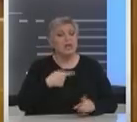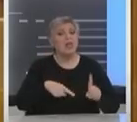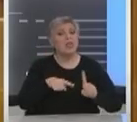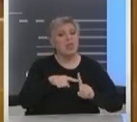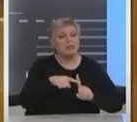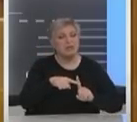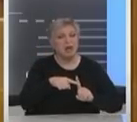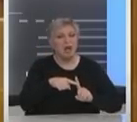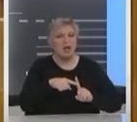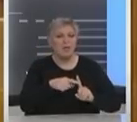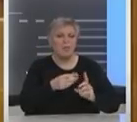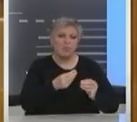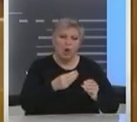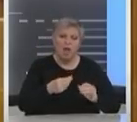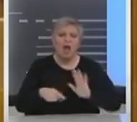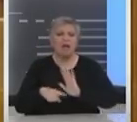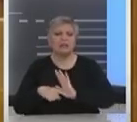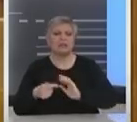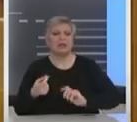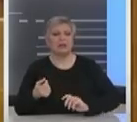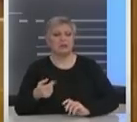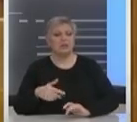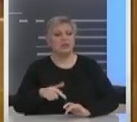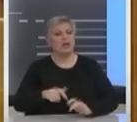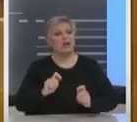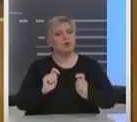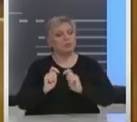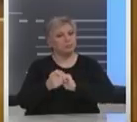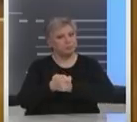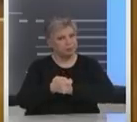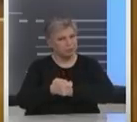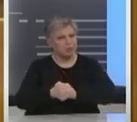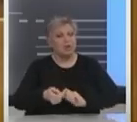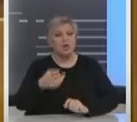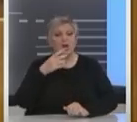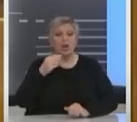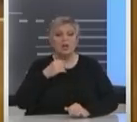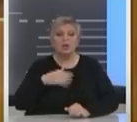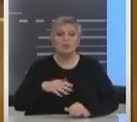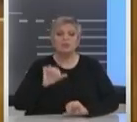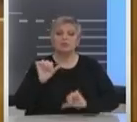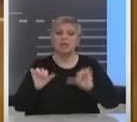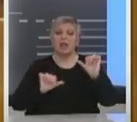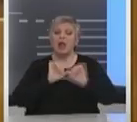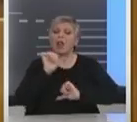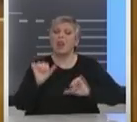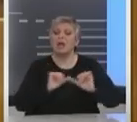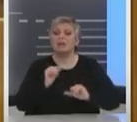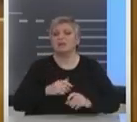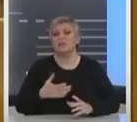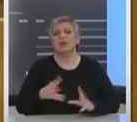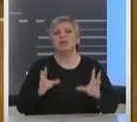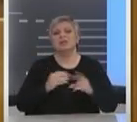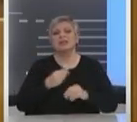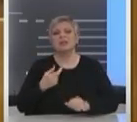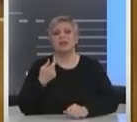Και το πιο σημαντικό είναι ότι αυτή η μεταβολή συνδέεται με μια πραγματική αλλαγή στην οικονομία, μια πραγματική βελτίωση